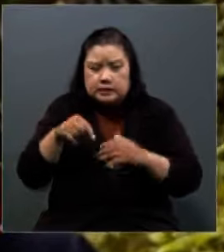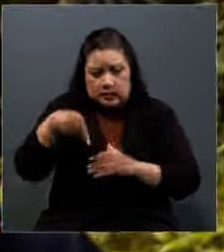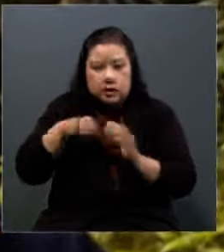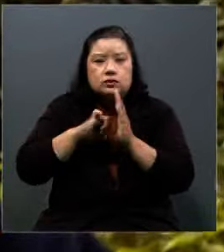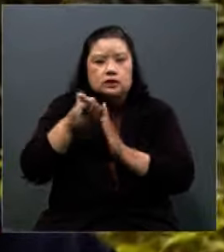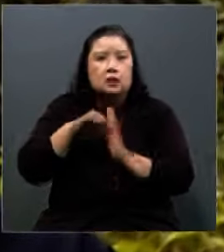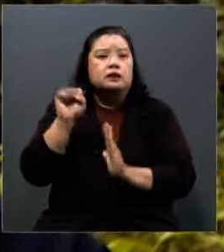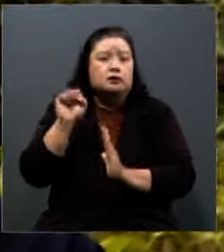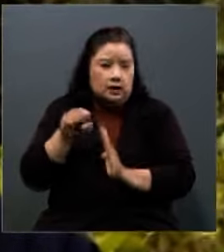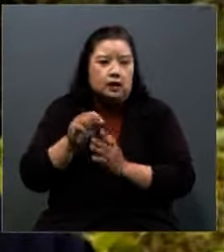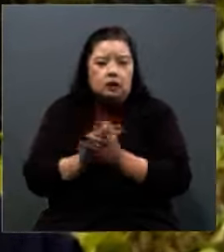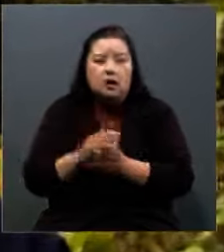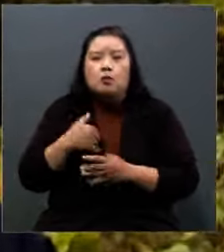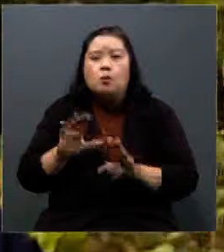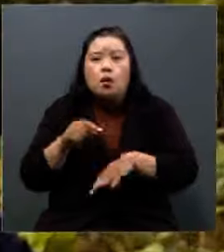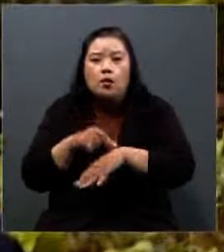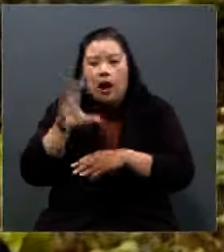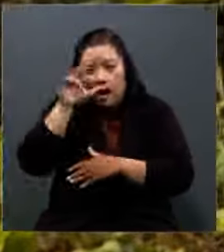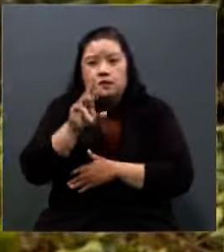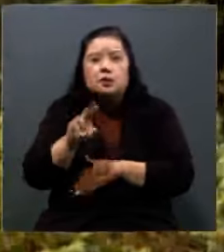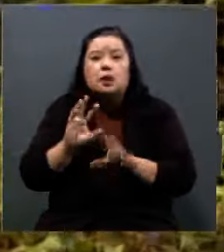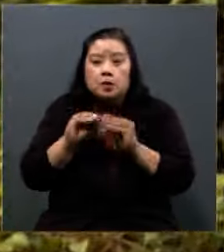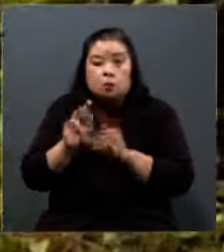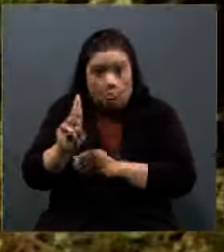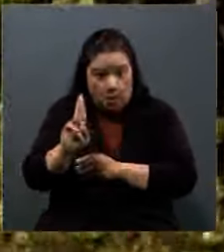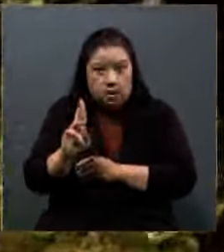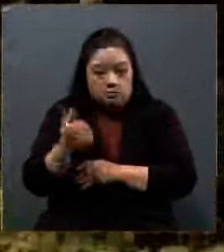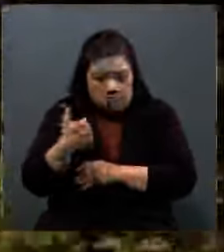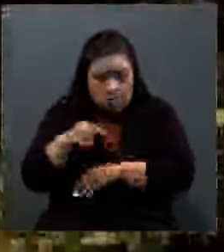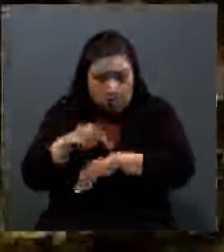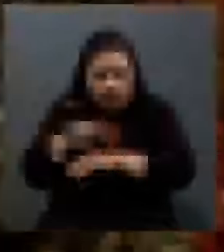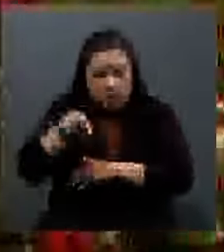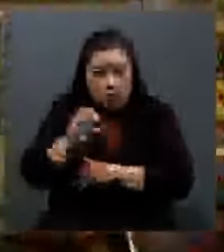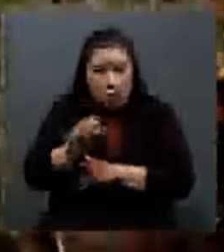านว่ายังไงอย่าประชุมเกินเที่ยงคืนนะเดี๋ยวก็ขอโอที